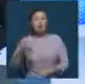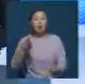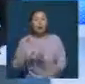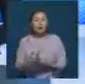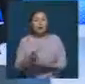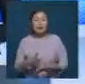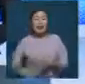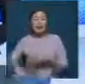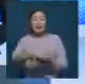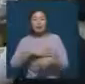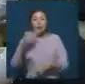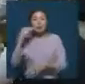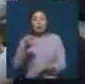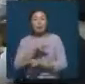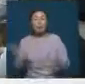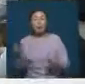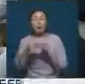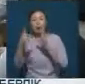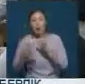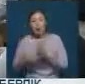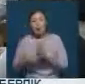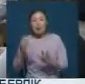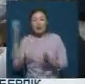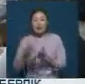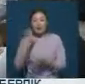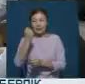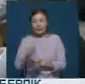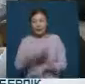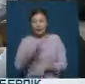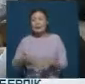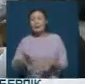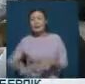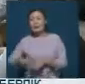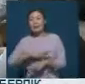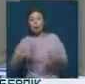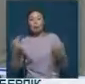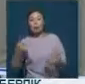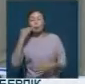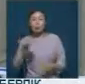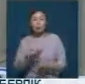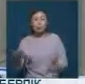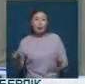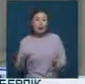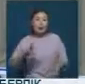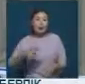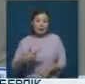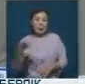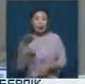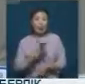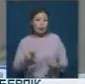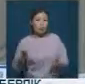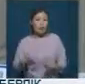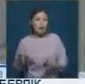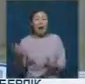кезеңде еліміздің үздік педагог 2017 атағын жеңіп алды. Биыл еліміз бойынша үздік педагог атағын Маңғыстауда 4